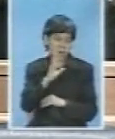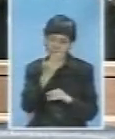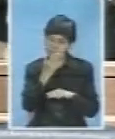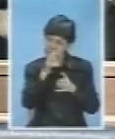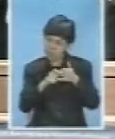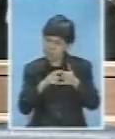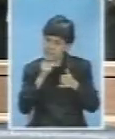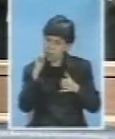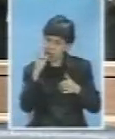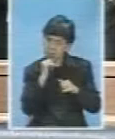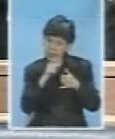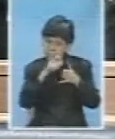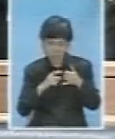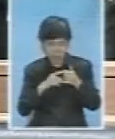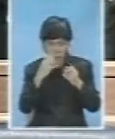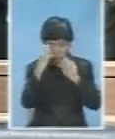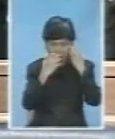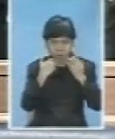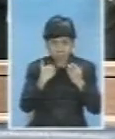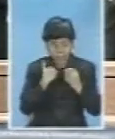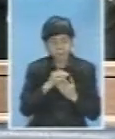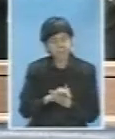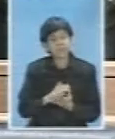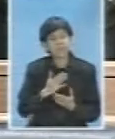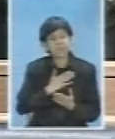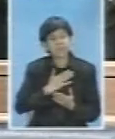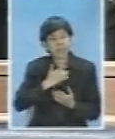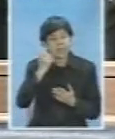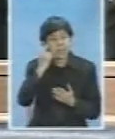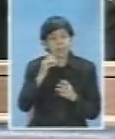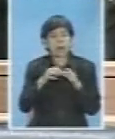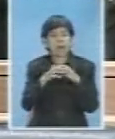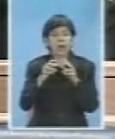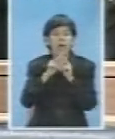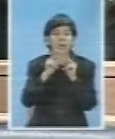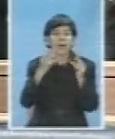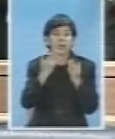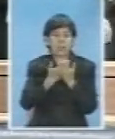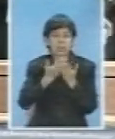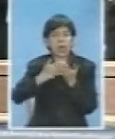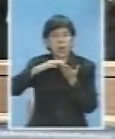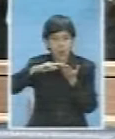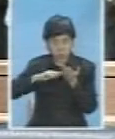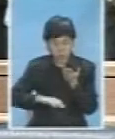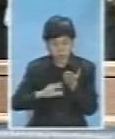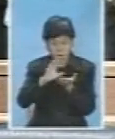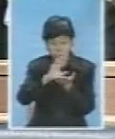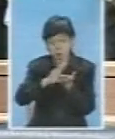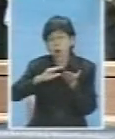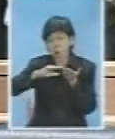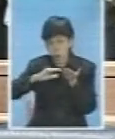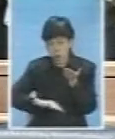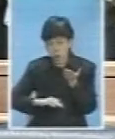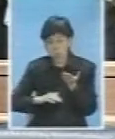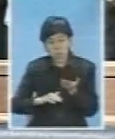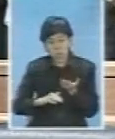านนี้เพราะท่านมีความสับสนนี่จึงเป็นเรื่องที่ผมคิดว่าคณะกรรมการได้ปรับลด งบประมาณในส่วน